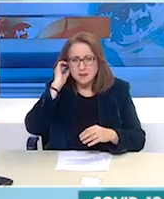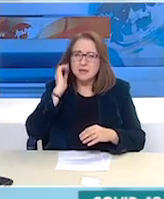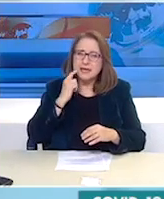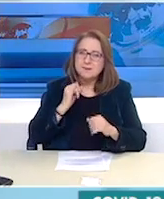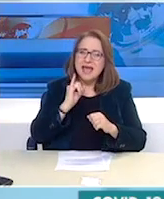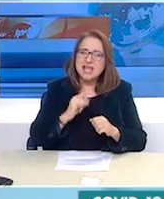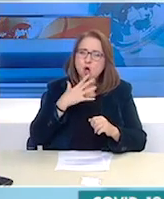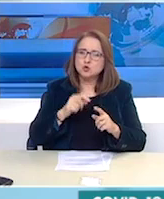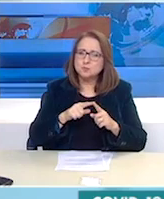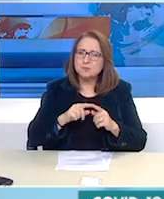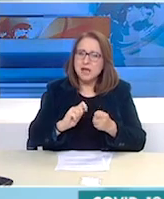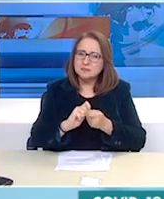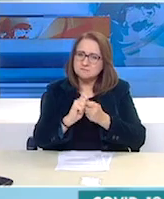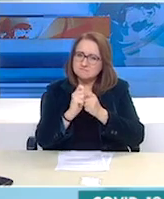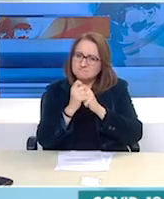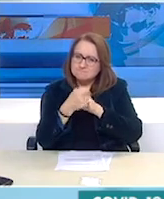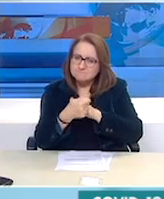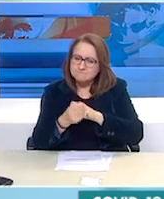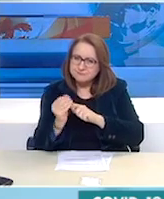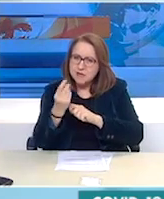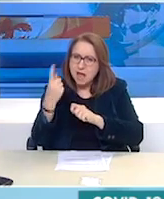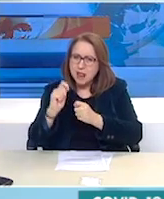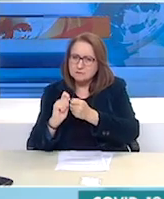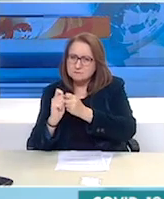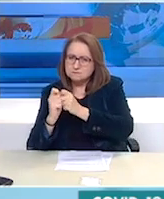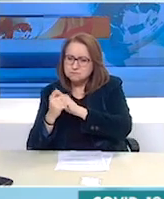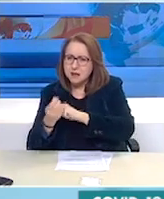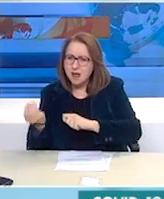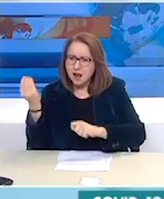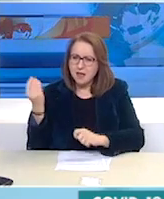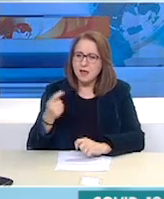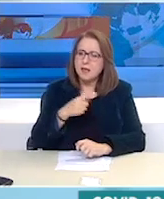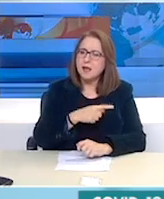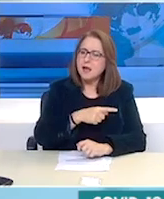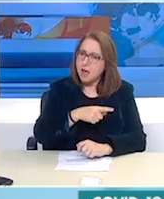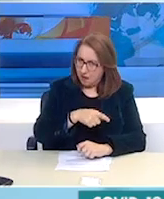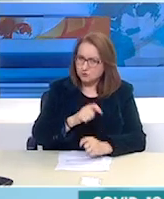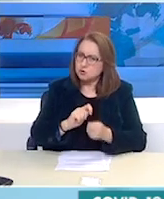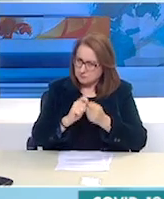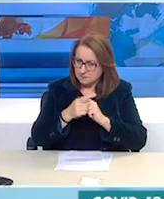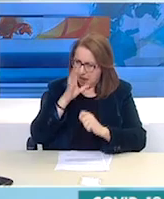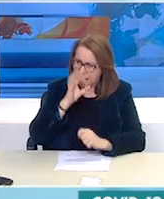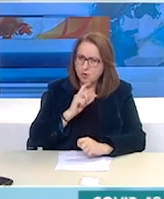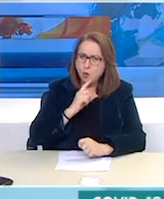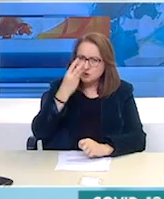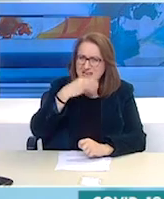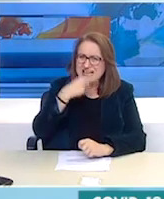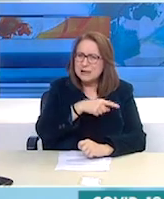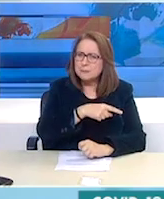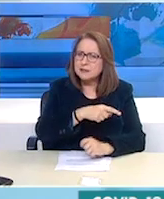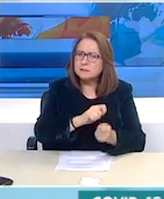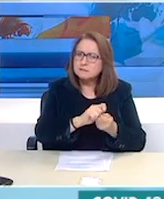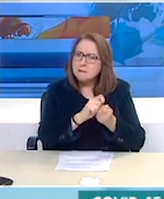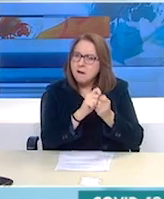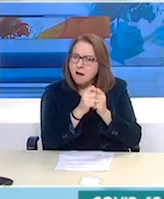ιού. Ένας ιός ο οποίος εξελίσσεται, σας θυμίζω η γρίπη είναι το κλασικό παράδειγμα, αλλάζει και όλα ταυτόχρονα. Και αν υπάρχουν σημαντικές αλλαγές στους ιούς που βλέπουμε αυτή